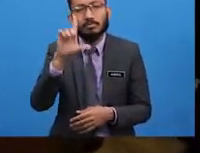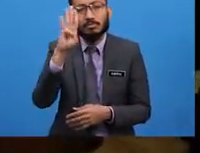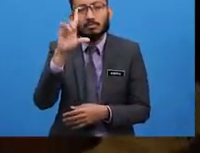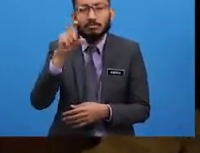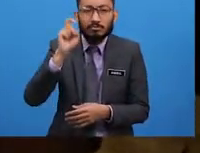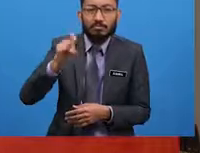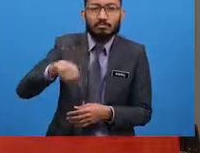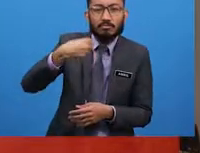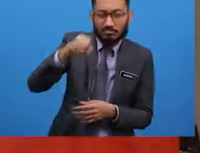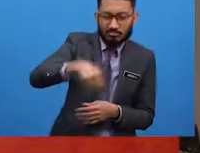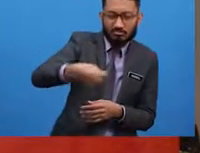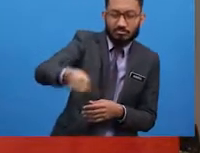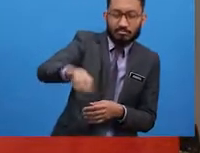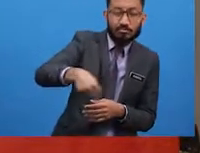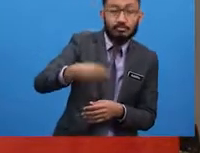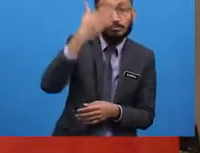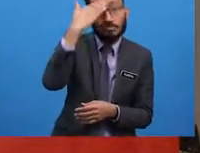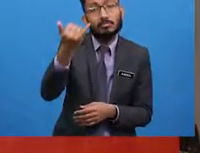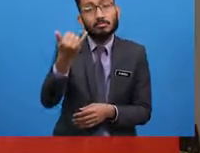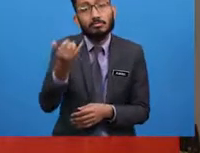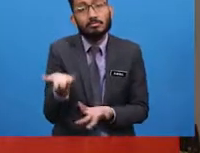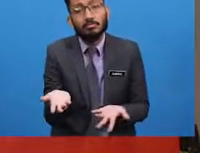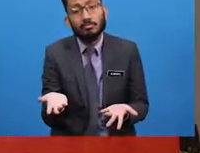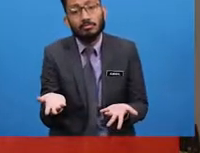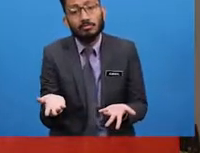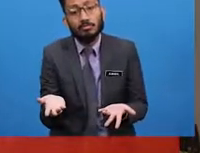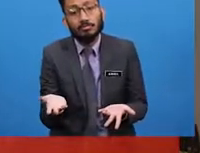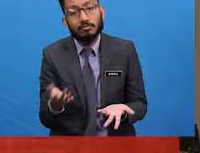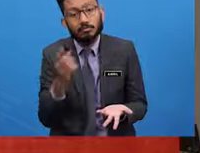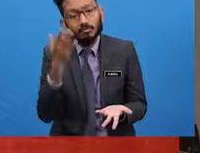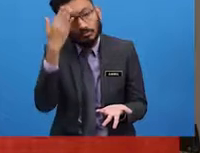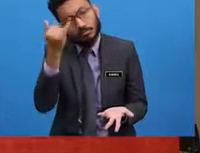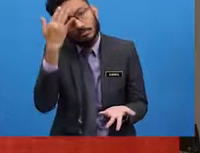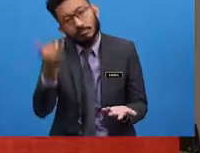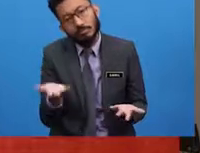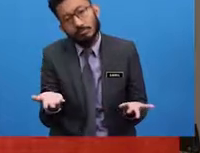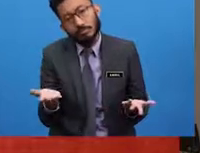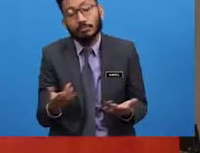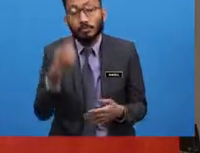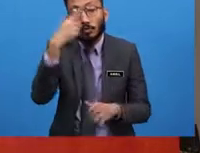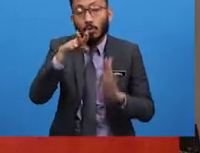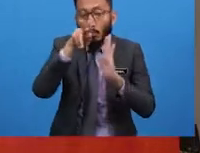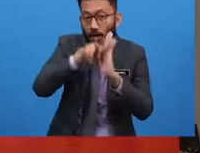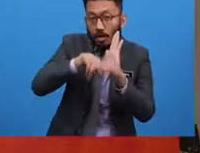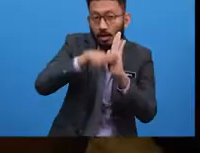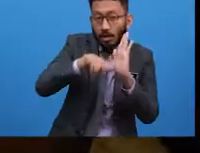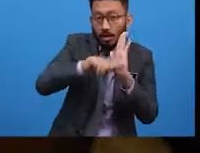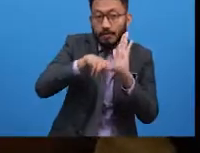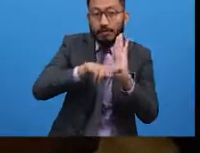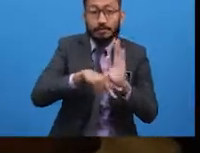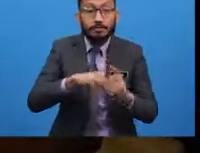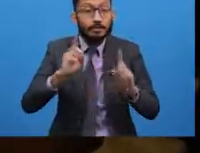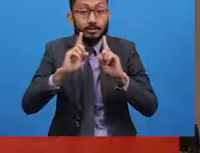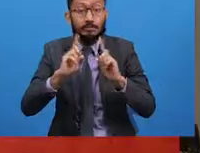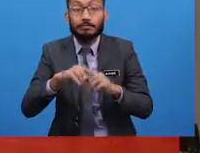perlu direnjis? Ya, betul. Ianya untuk mengurangkan lebihan lilin yang melekat pada blok